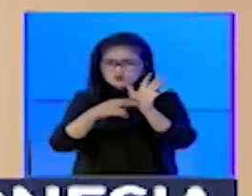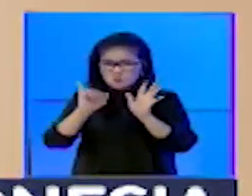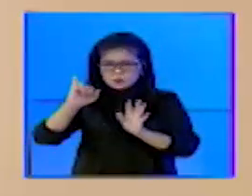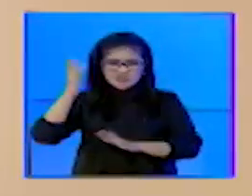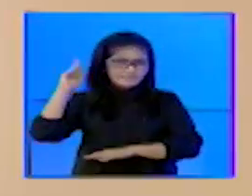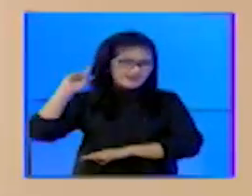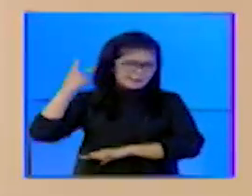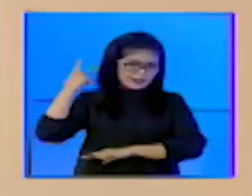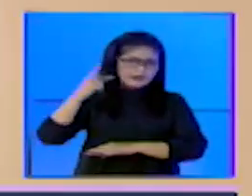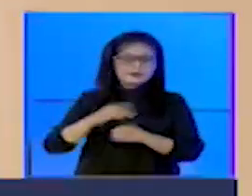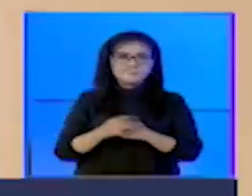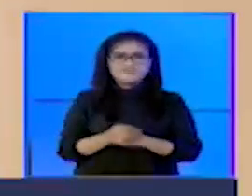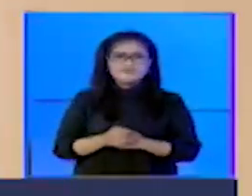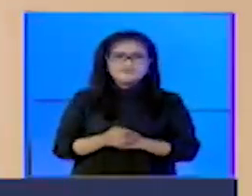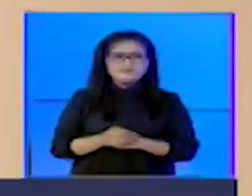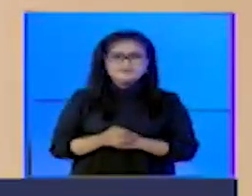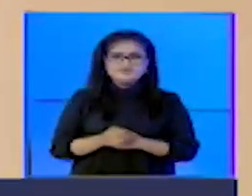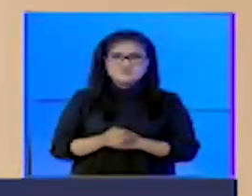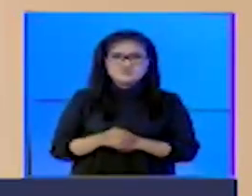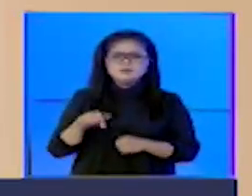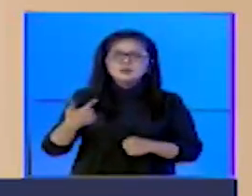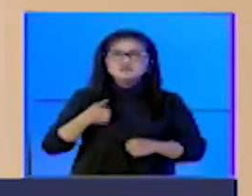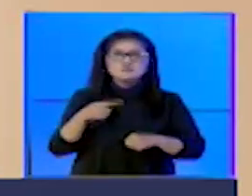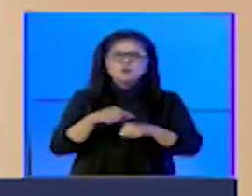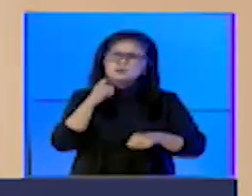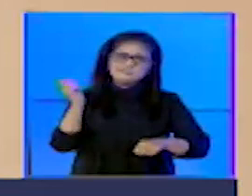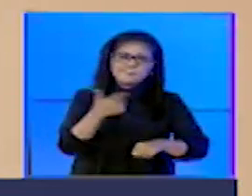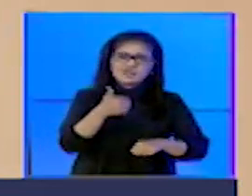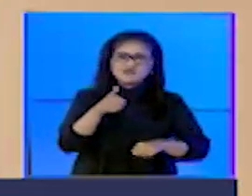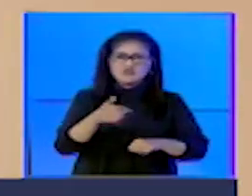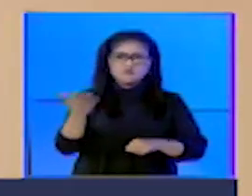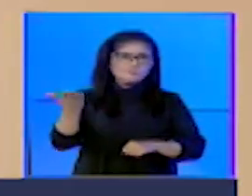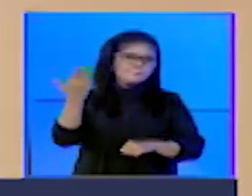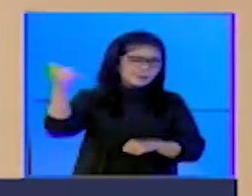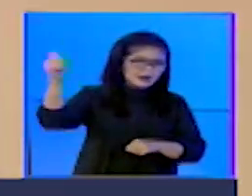dalam waktu sangat dekat ini akan saya undang. Kedua-duanya?